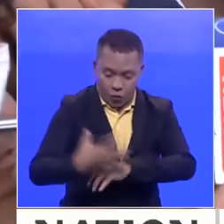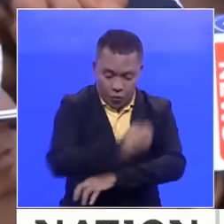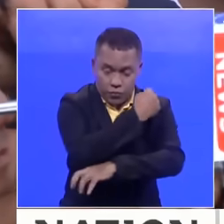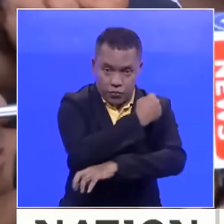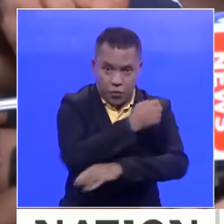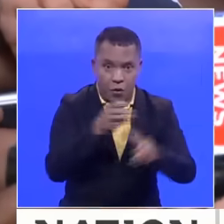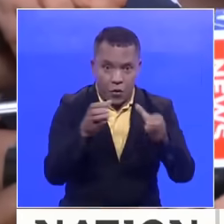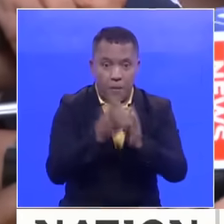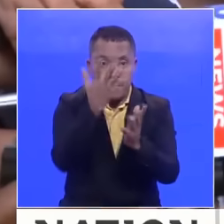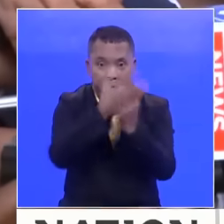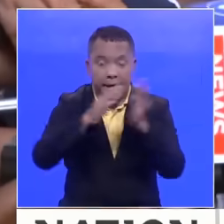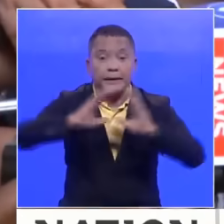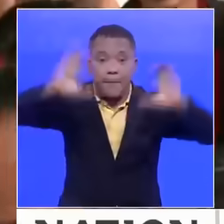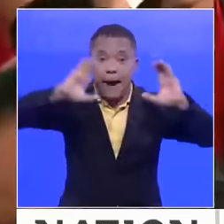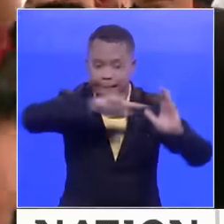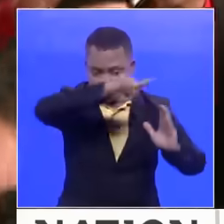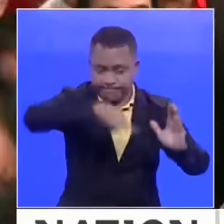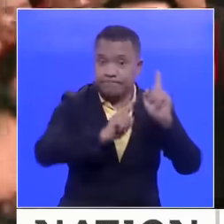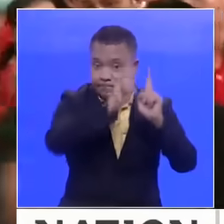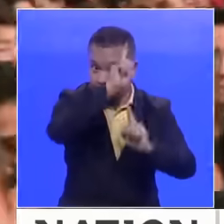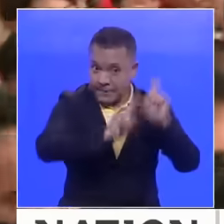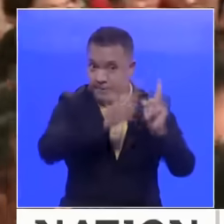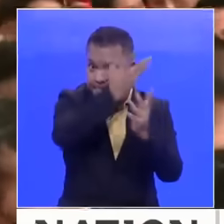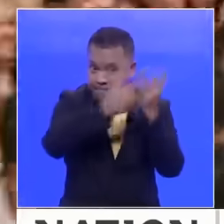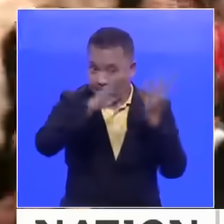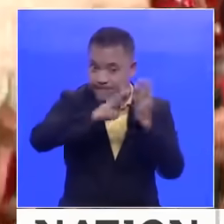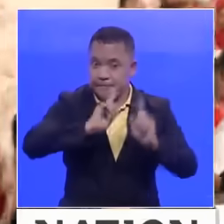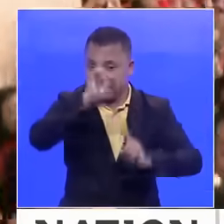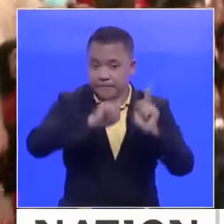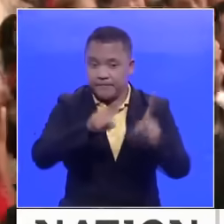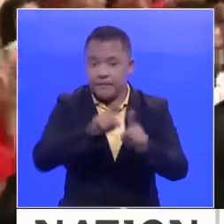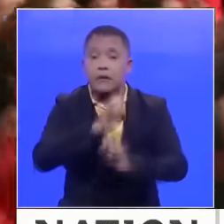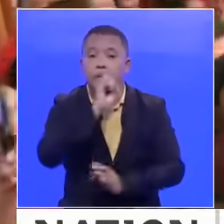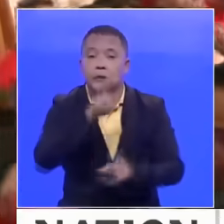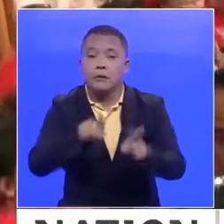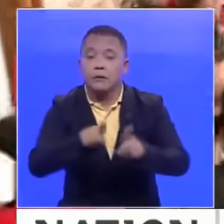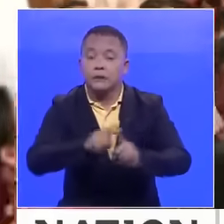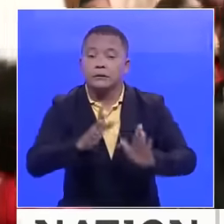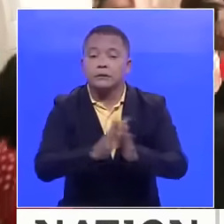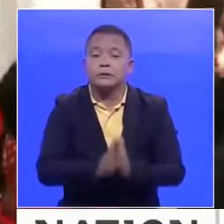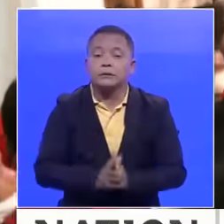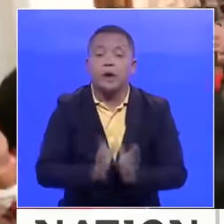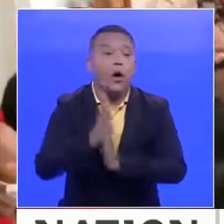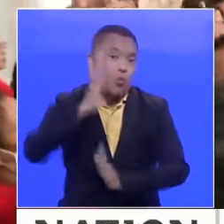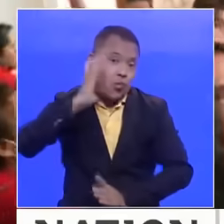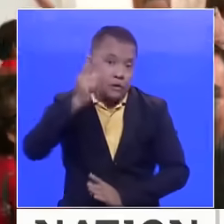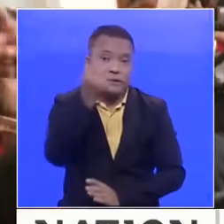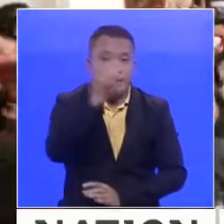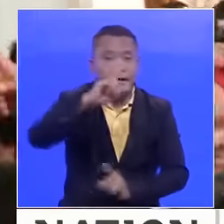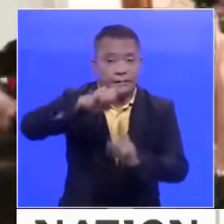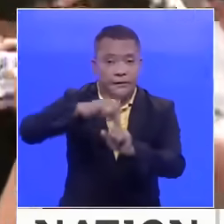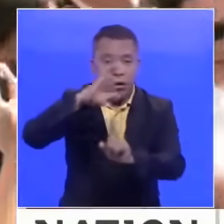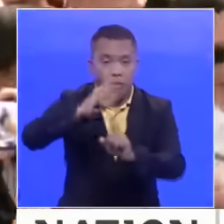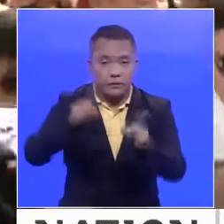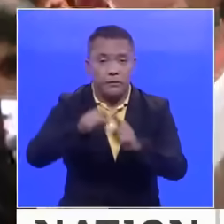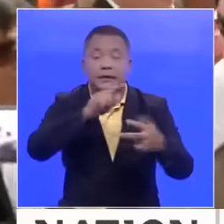ยุทธศาสตร์รัฐบาลเขาประเมินว่ายังไงบ้างเพราะอย่างที่บอกท่านผู้ชมเราบอกแล้วนะว่าวันพรุ่งเนี้ย 18มิถุนายนมันจะมีอยู่